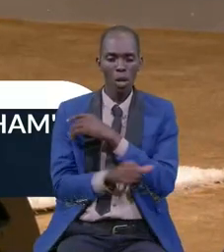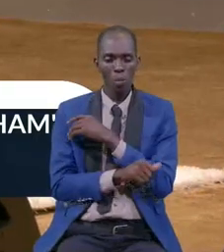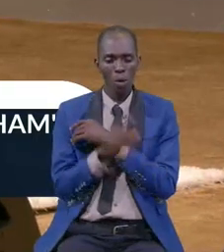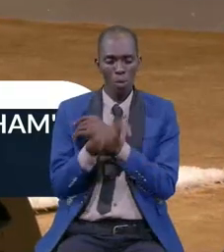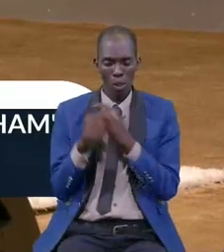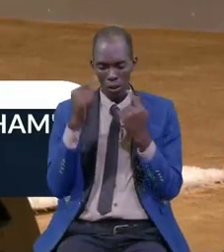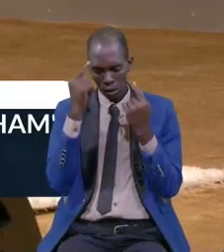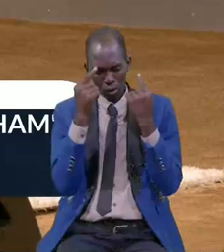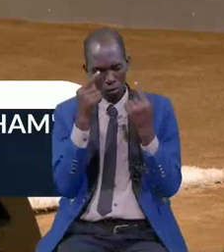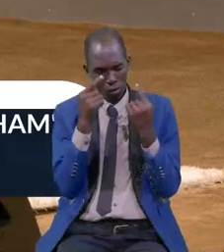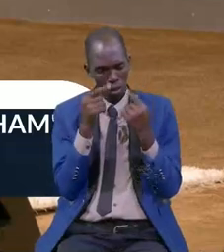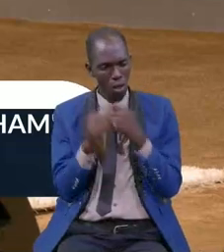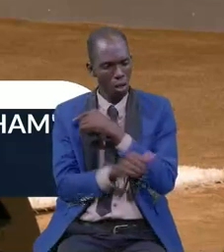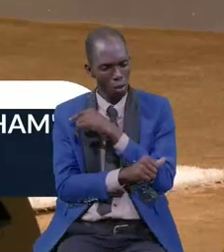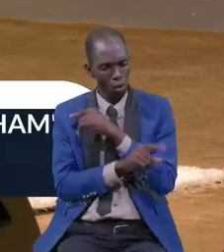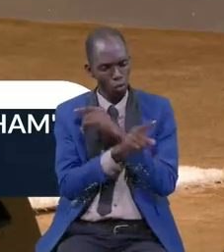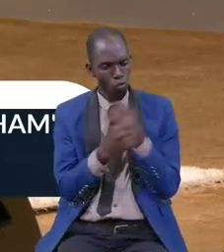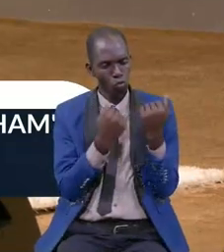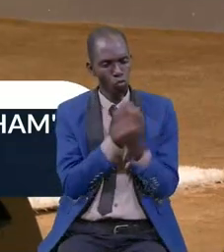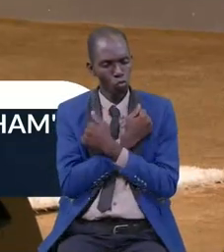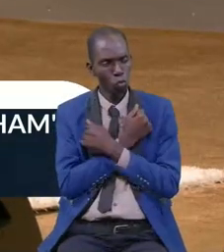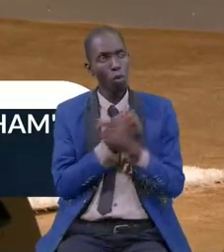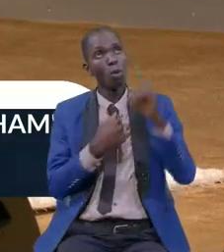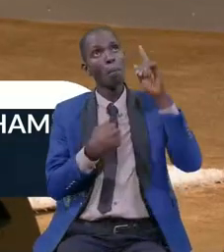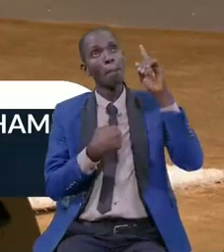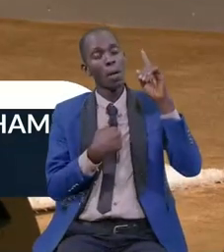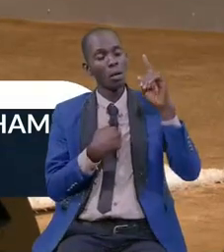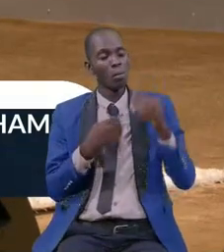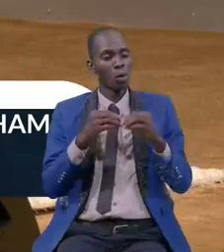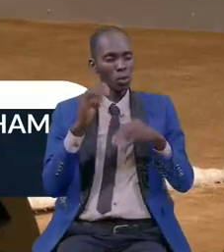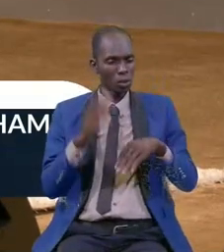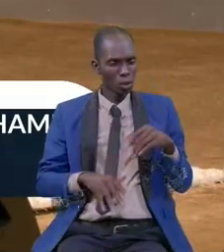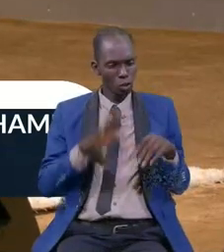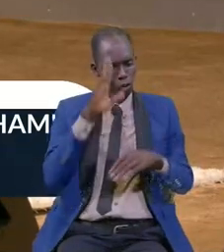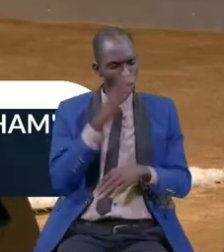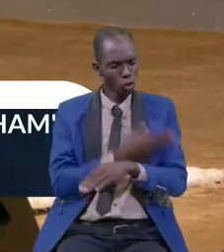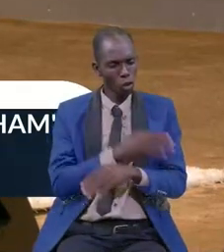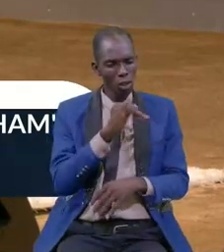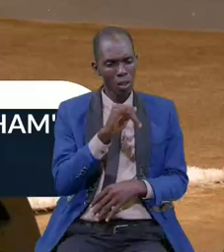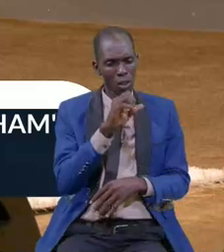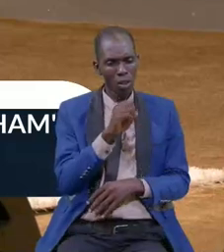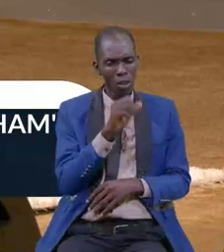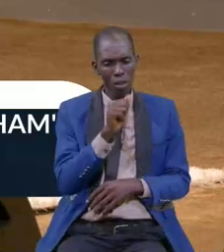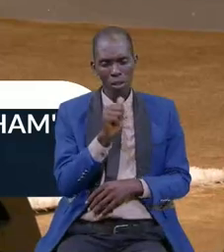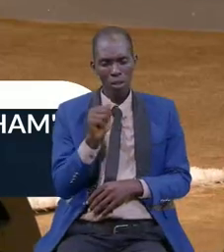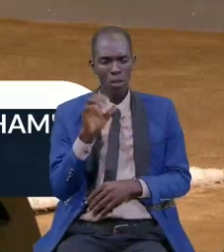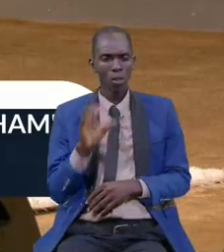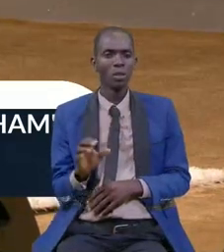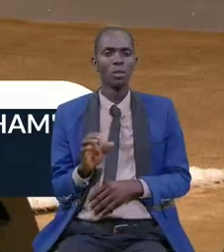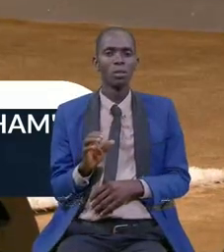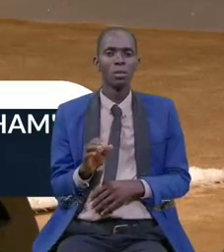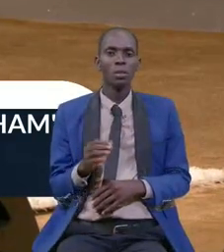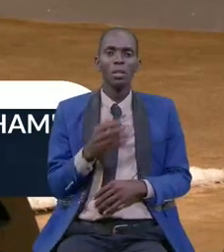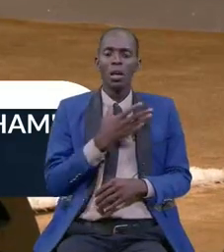fils Isaac ça c'est la question que nous devons tous considérer est-ce qu'il y a quelque chose pour toi sur la terre